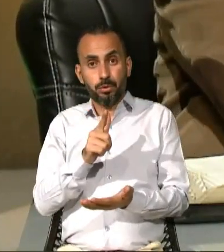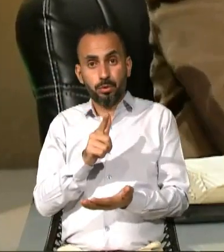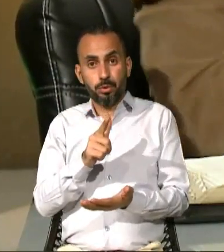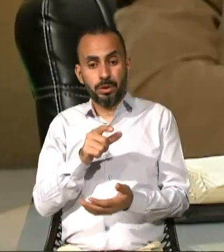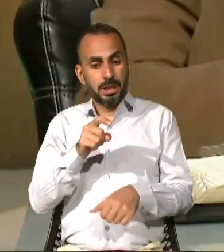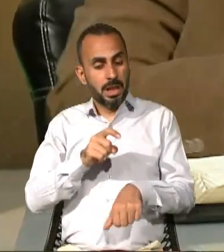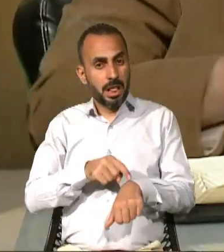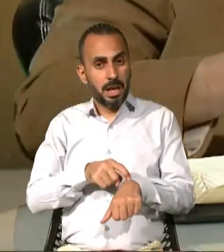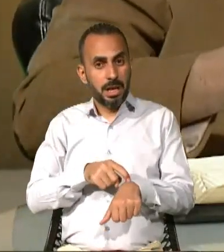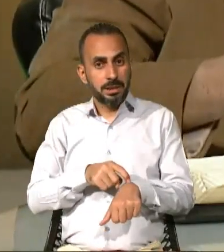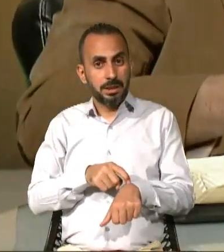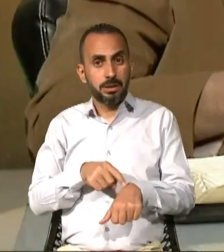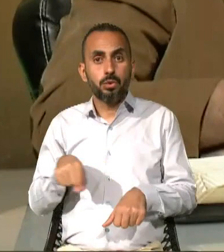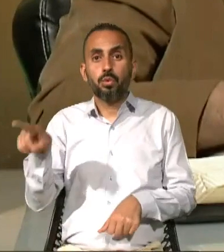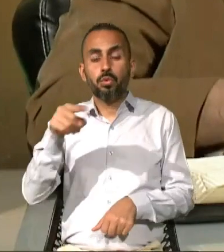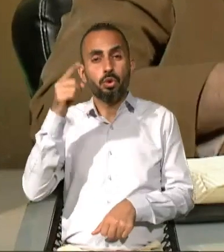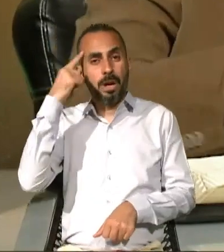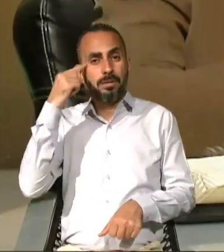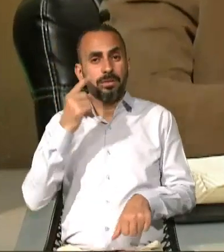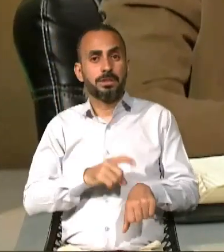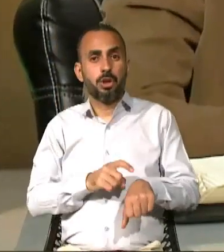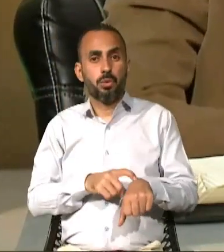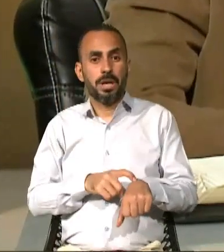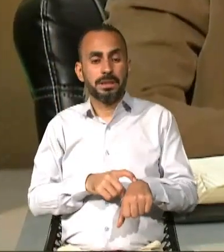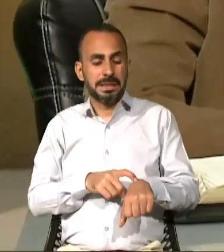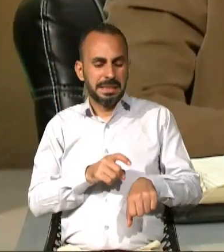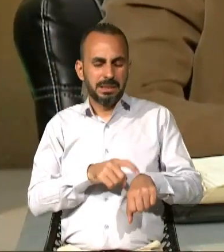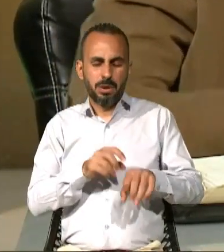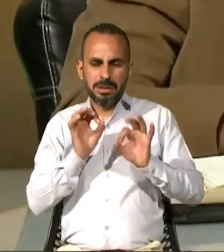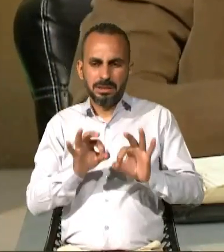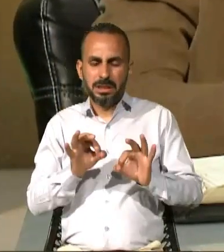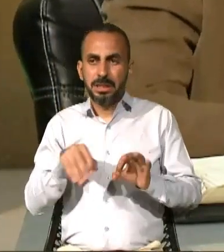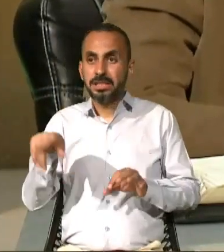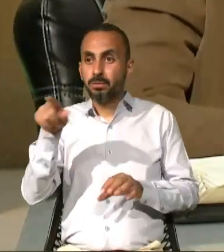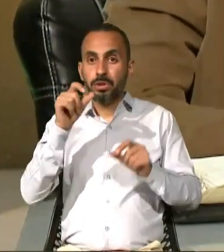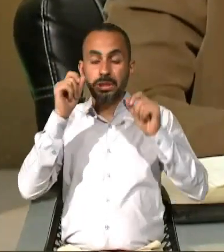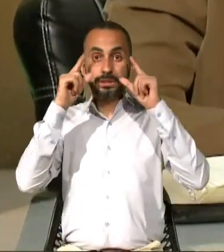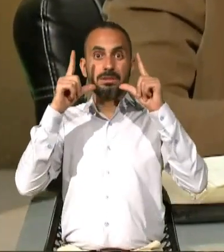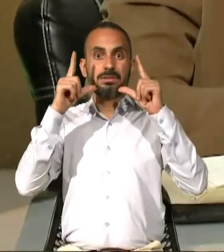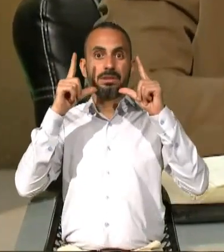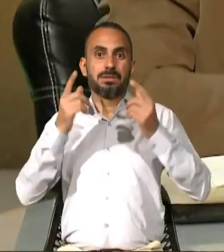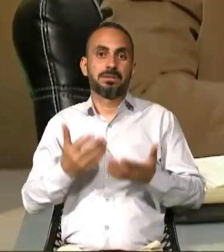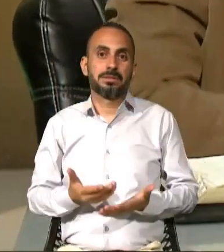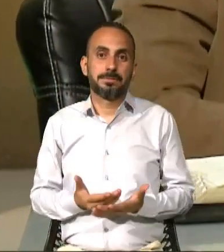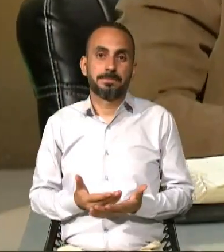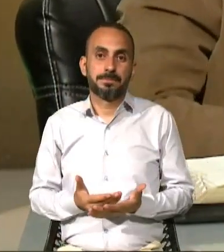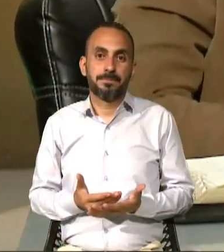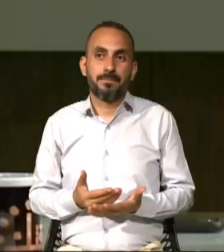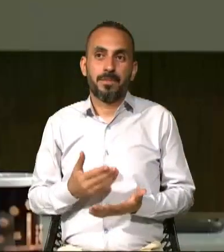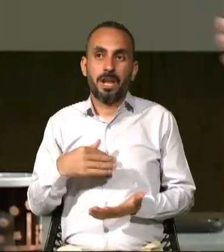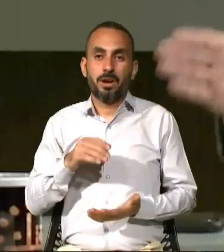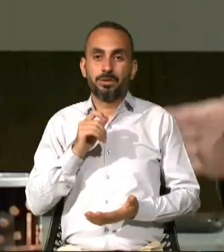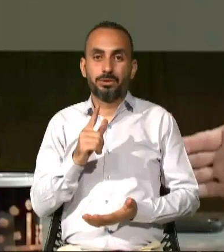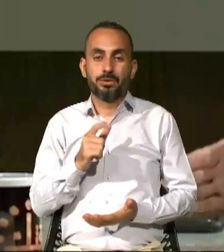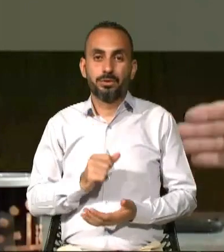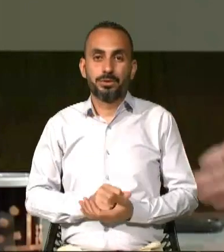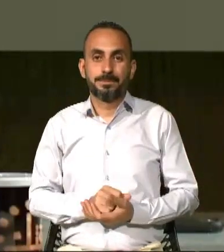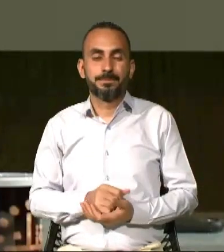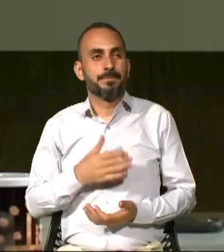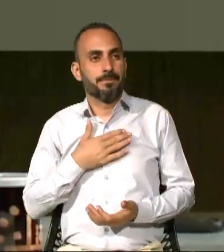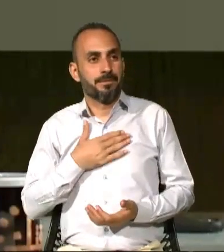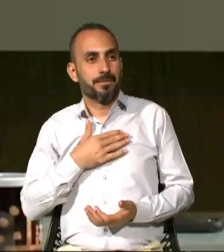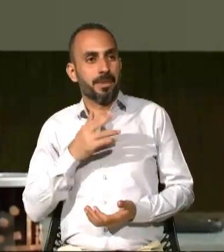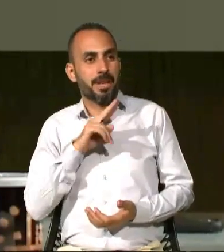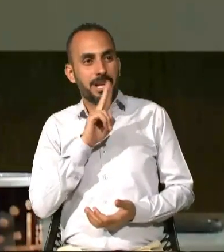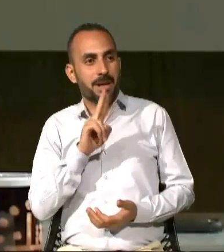ساعه لنستيقظ. فاذا القديسين دول من 2000 سنه قالوا كده، يبقى انا اقدر اقول 100% دلوقتي. انا مش عايز اوقفك كتير. لا فضل. لكن انا افتكر ان